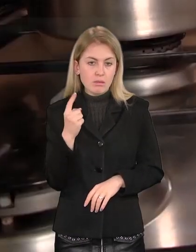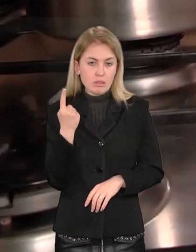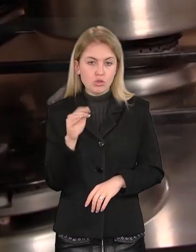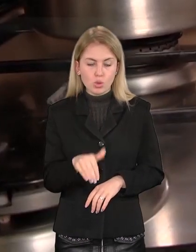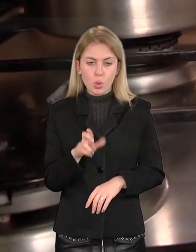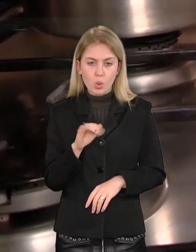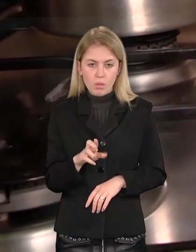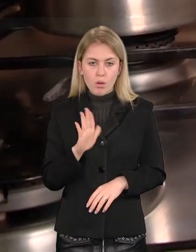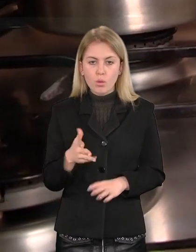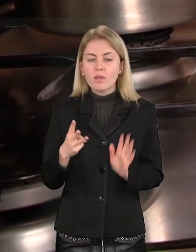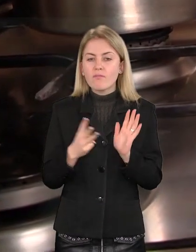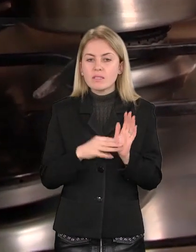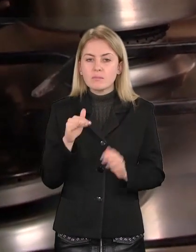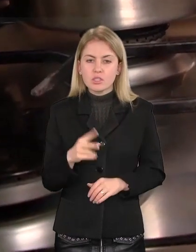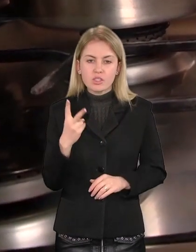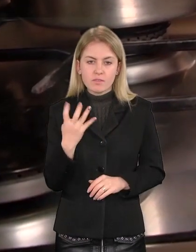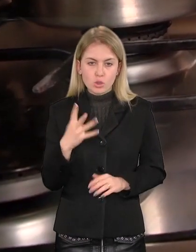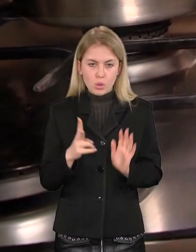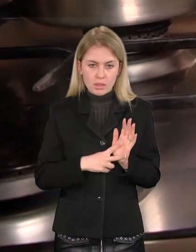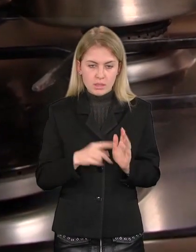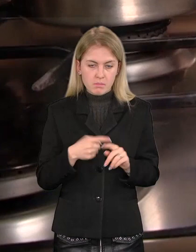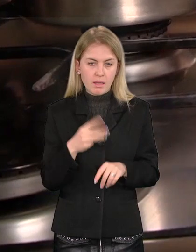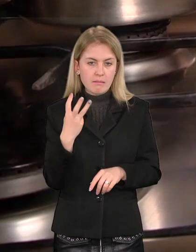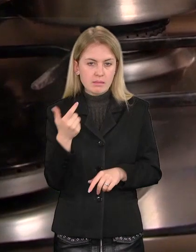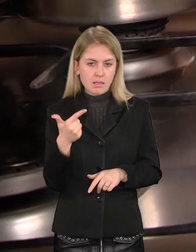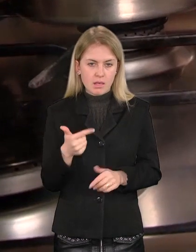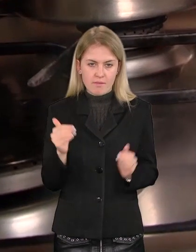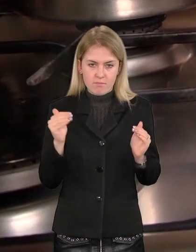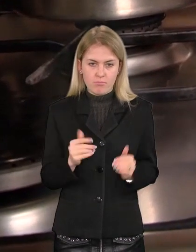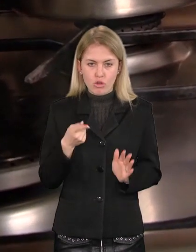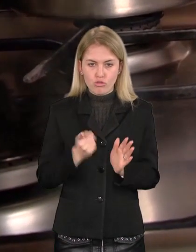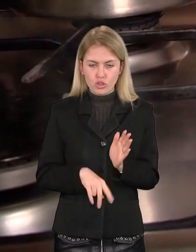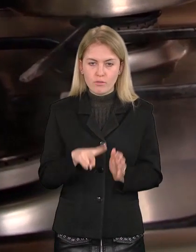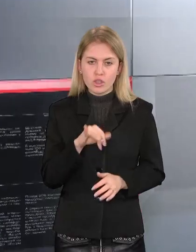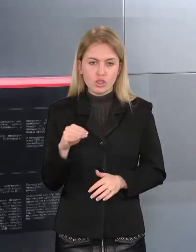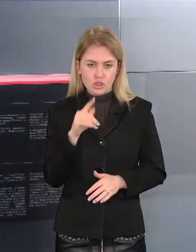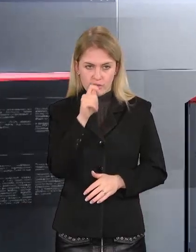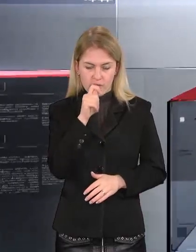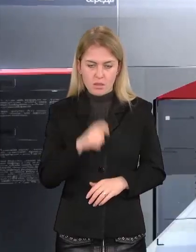становитиме 8 247. Це на 300 гривень дешевше, ніж у квітні.